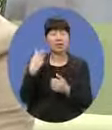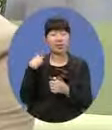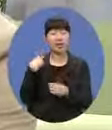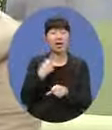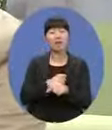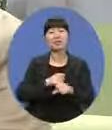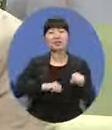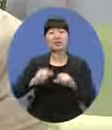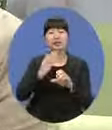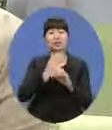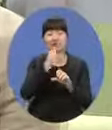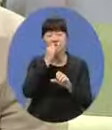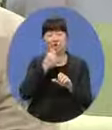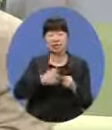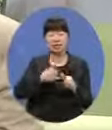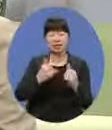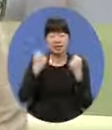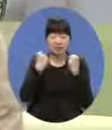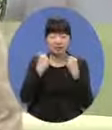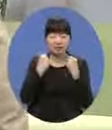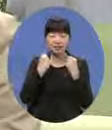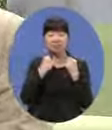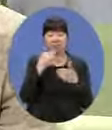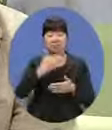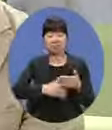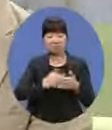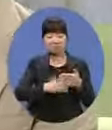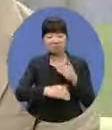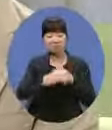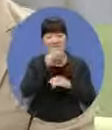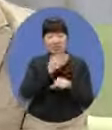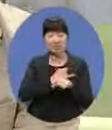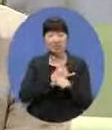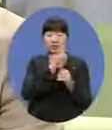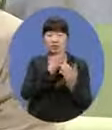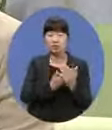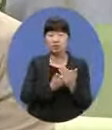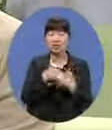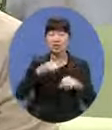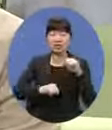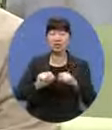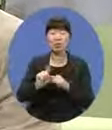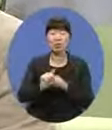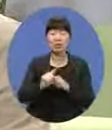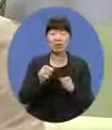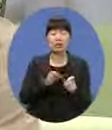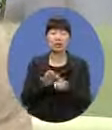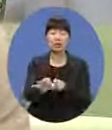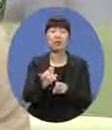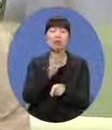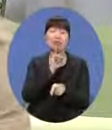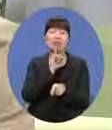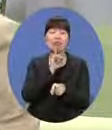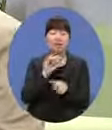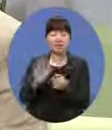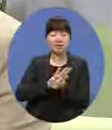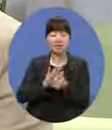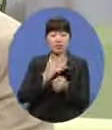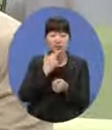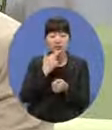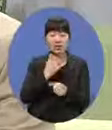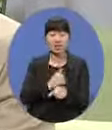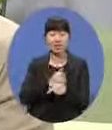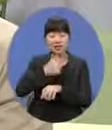계시죠 아이의 정서의 힘을 깎아내리는 예 그 결정적인 그 행동이 잔소리입니다이 격려 없이